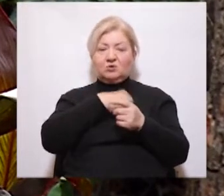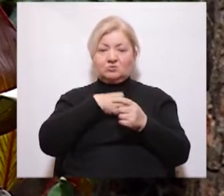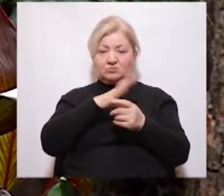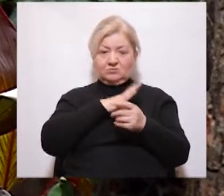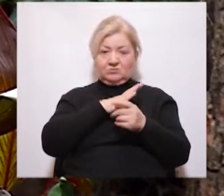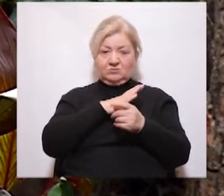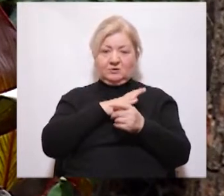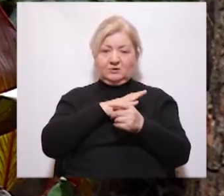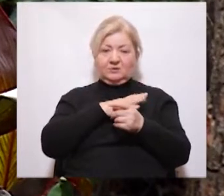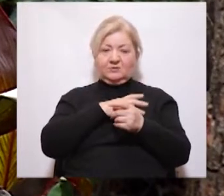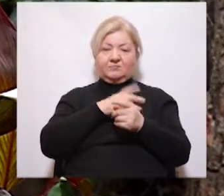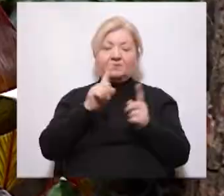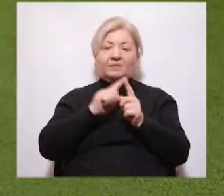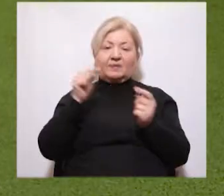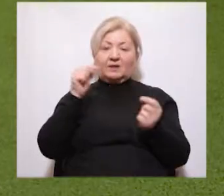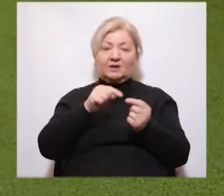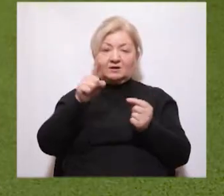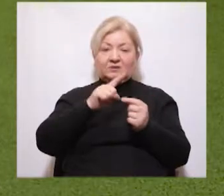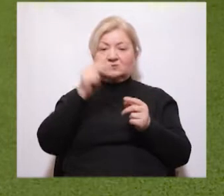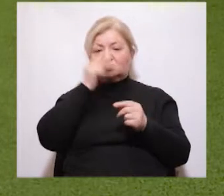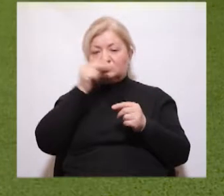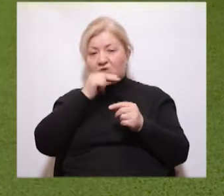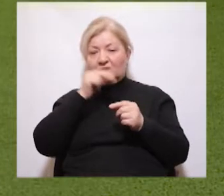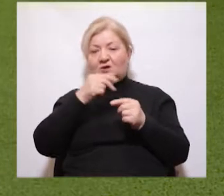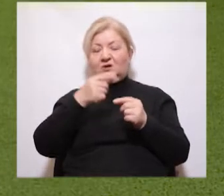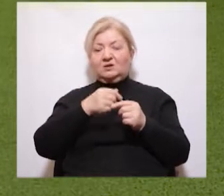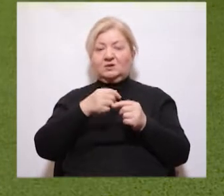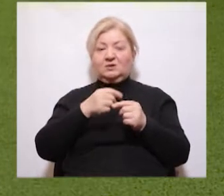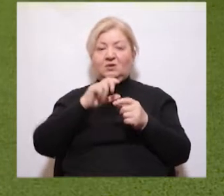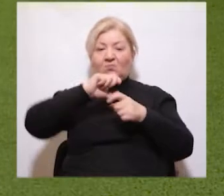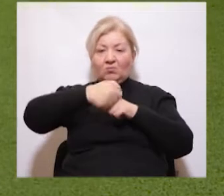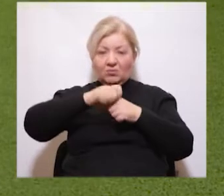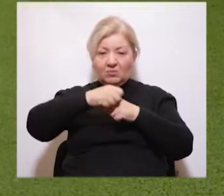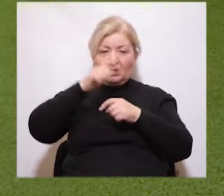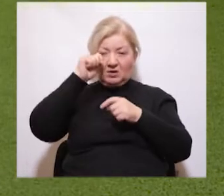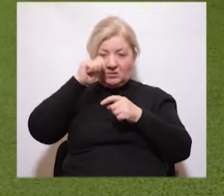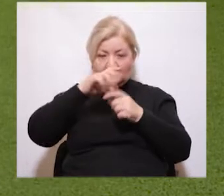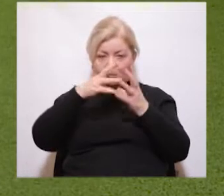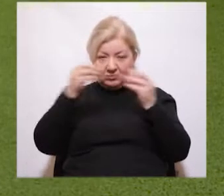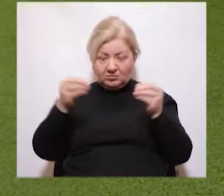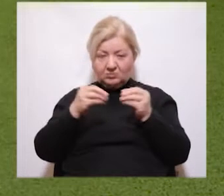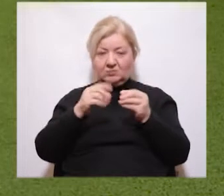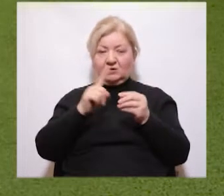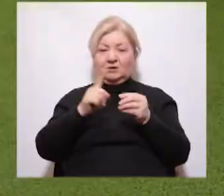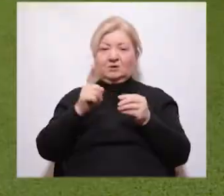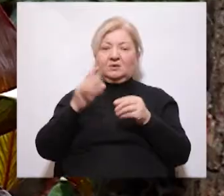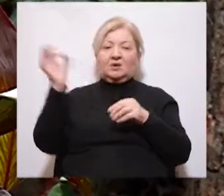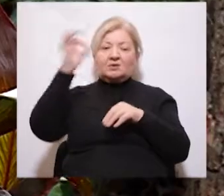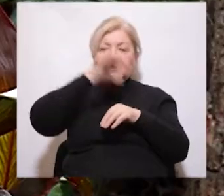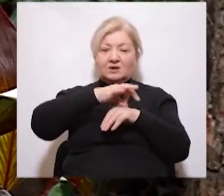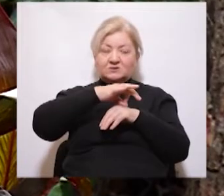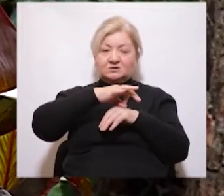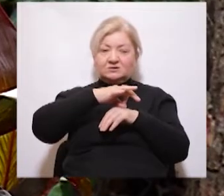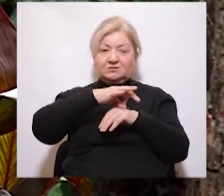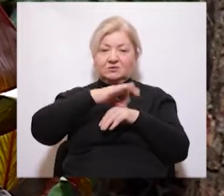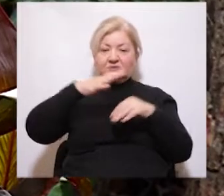მნიშვნელოვანი საექსპორტო რესურსი იყო. რაც შეეხება ჩაის და ციტრუსებს, ამ მხრივ გამოირჩევა დასავლეთ საქართველო